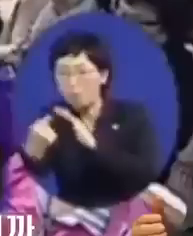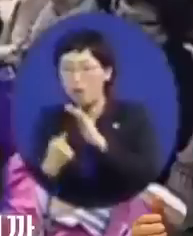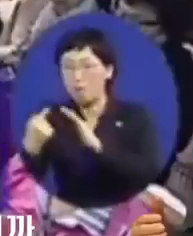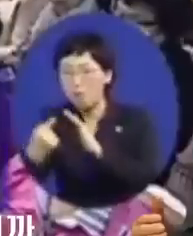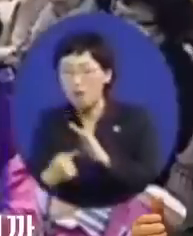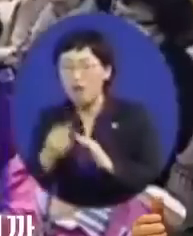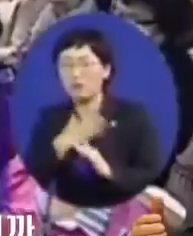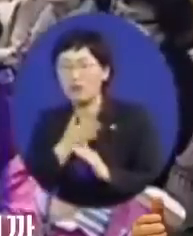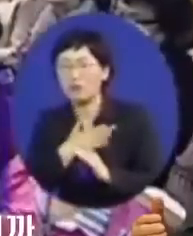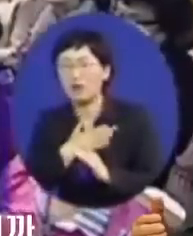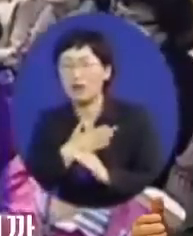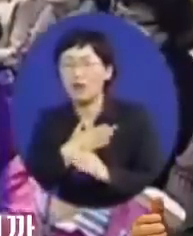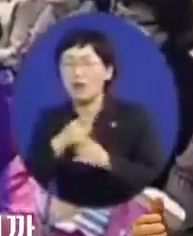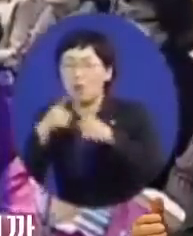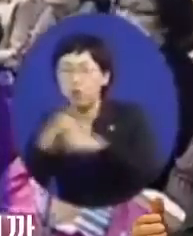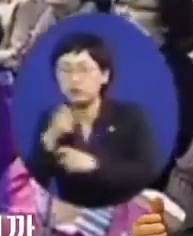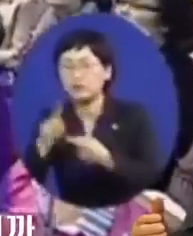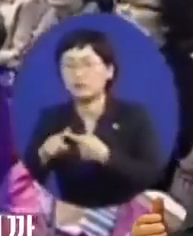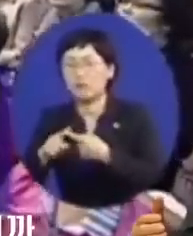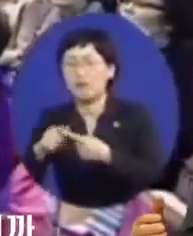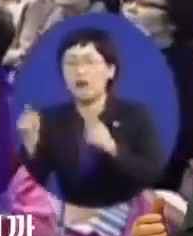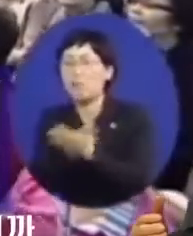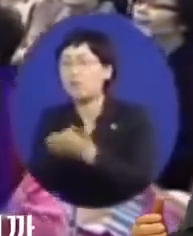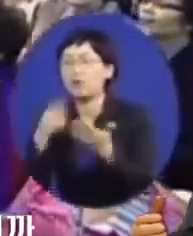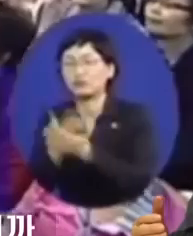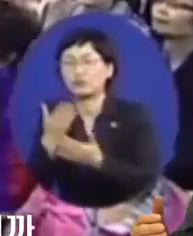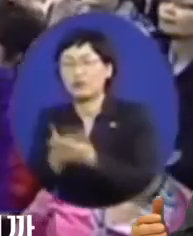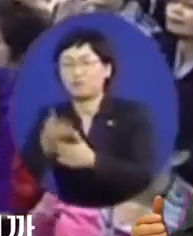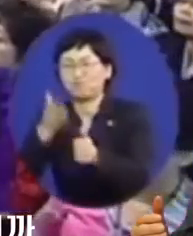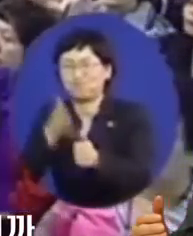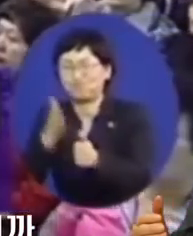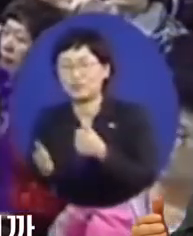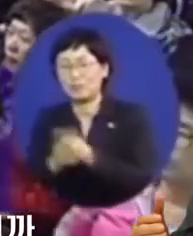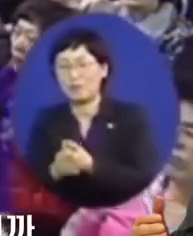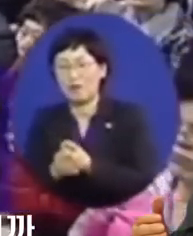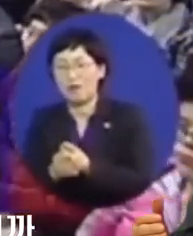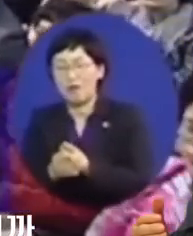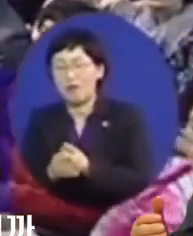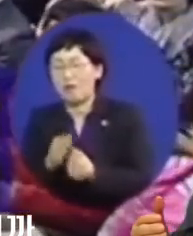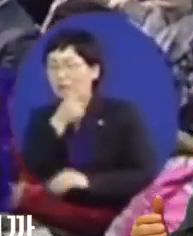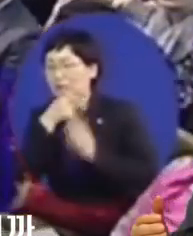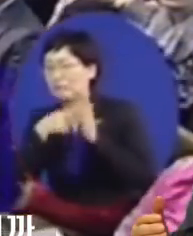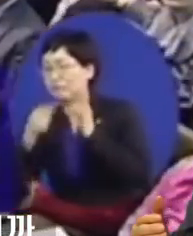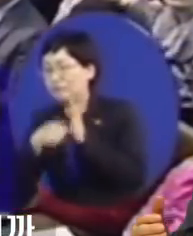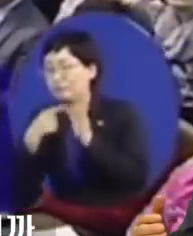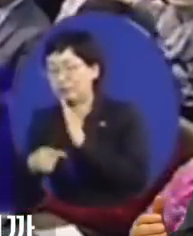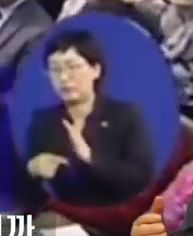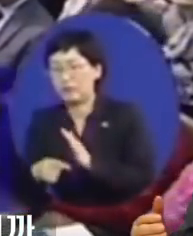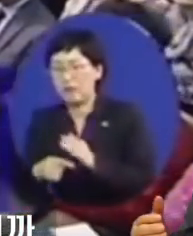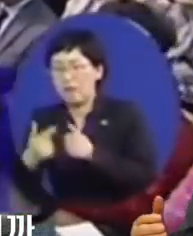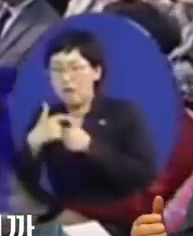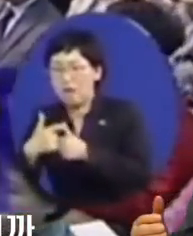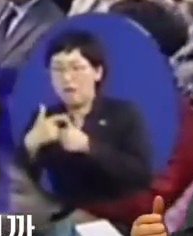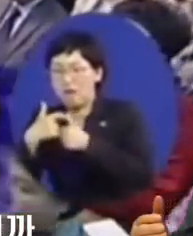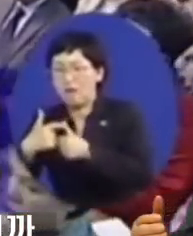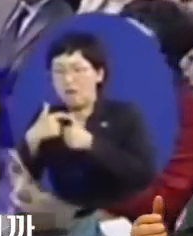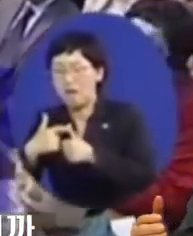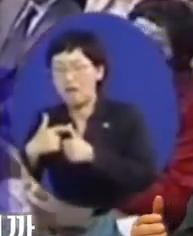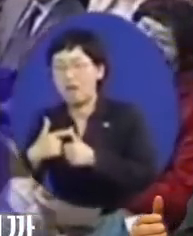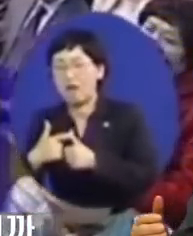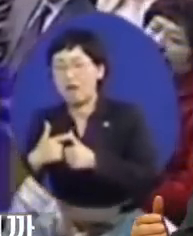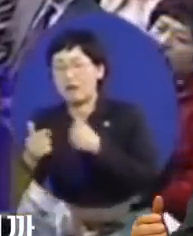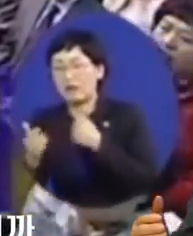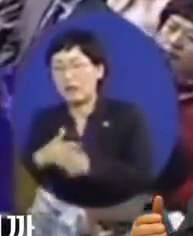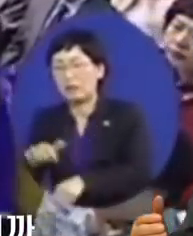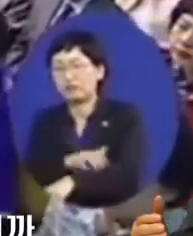갚아주소서. 그가 얼마 동안 듣지 아니하다가 후에 속으로 생각하되 내가 하나님을 두려워하지 않고 사람을 무시하나 이 과부가 나를 번거롭게 하니